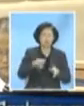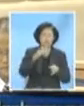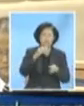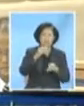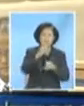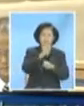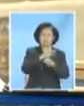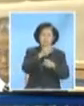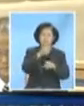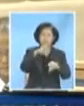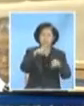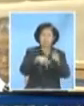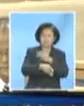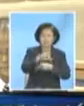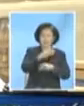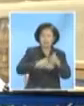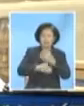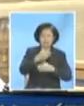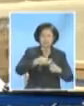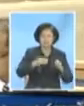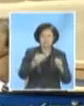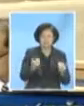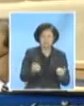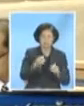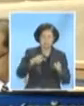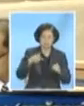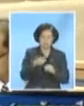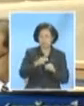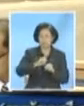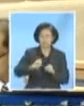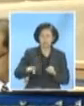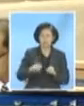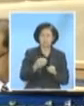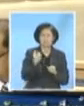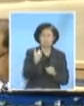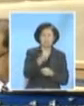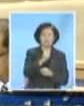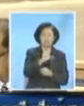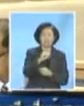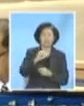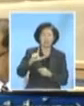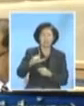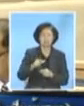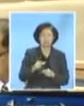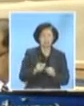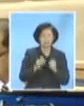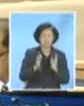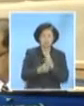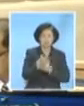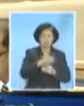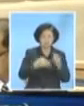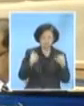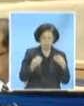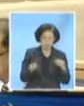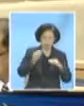าทปีนี้ตัดเหลือ18ล้านบาทในขณะที่จำนวนตัวเลขผู้คนพิการนะครับมีจำนวนมากขึ้นผมไม่ทราบว่